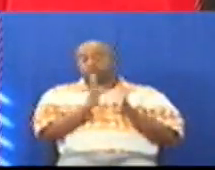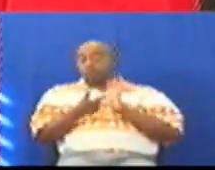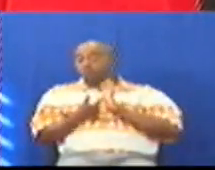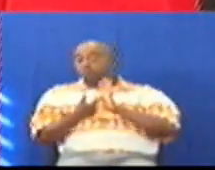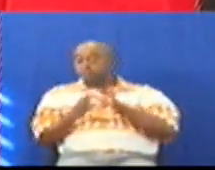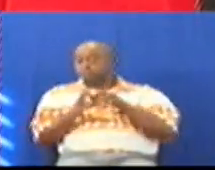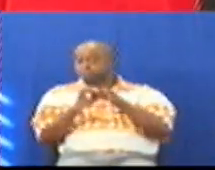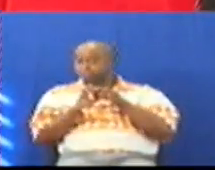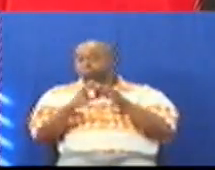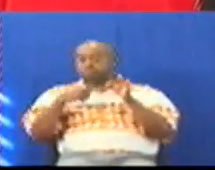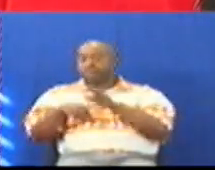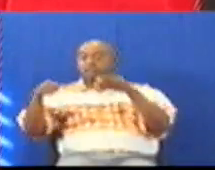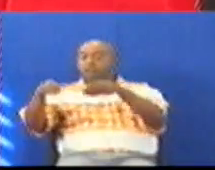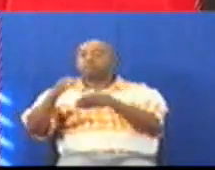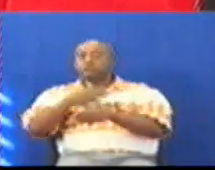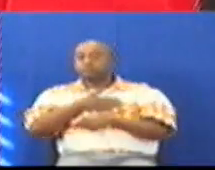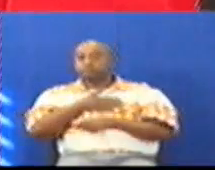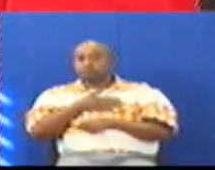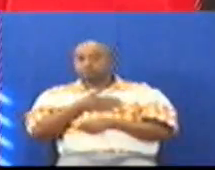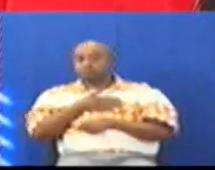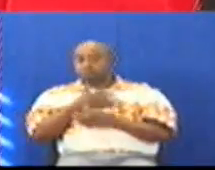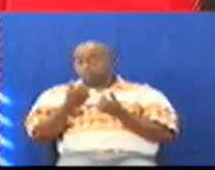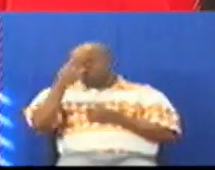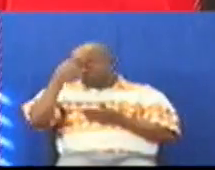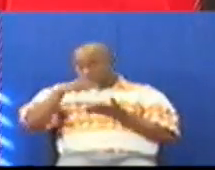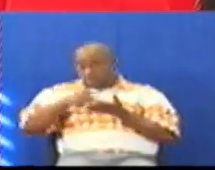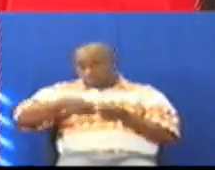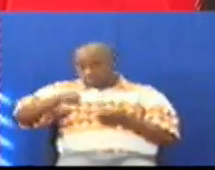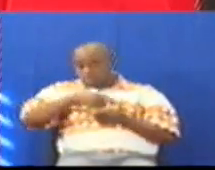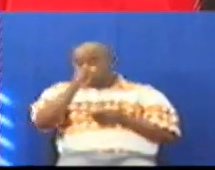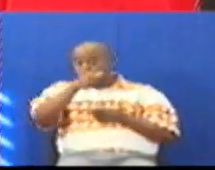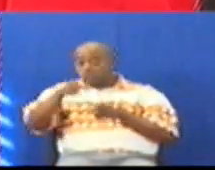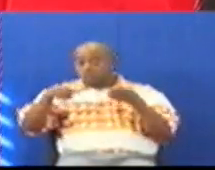kwenye kamati yetu, na ndio maana sisi tumeridhika kwamba